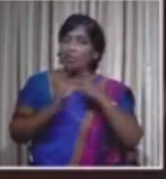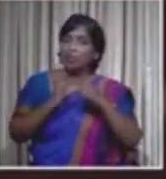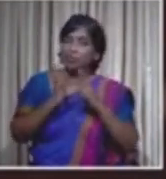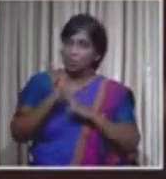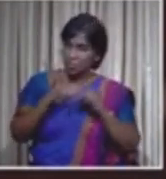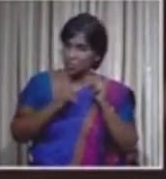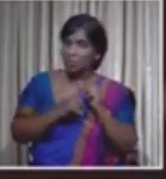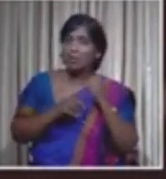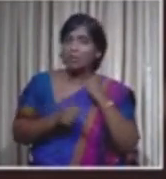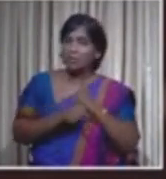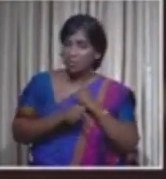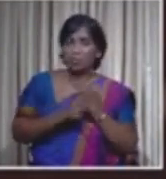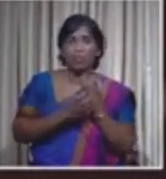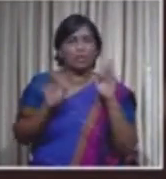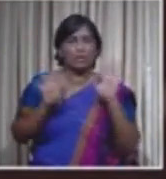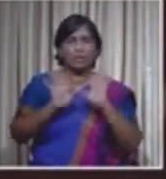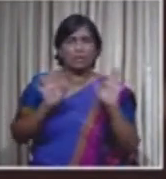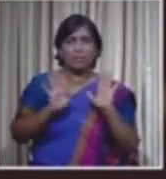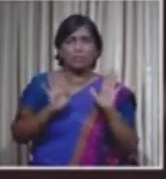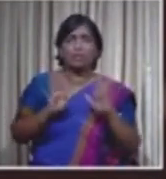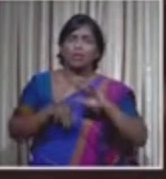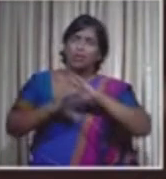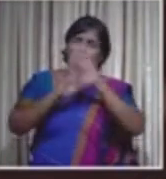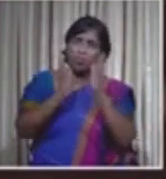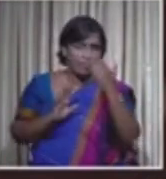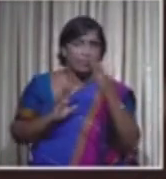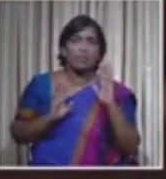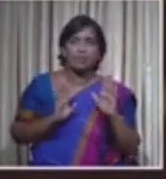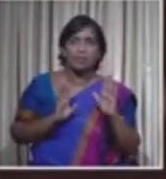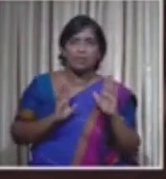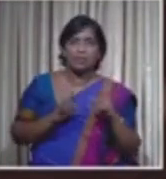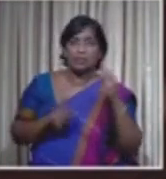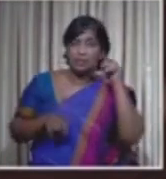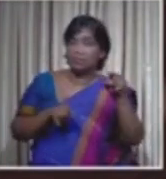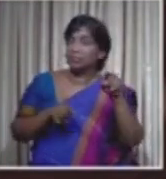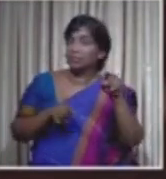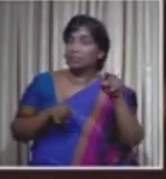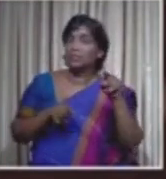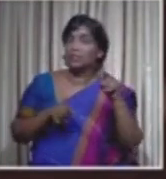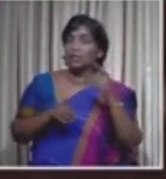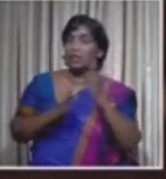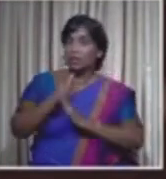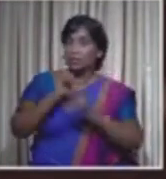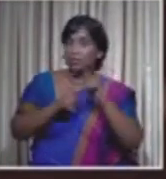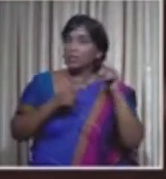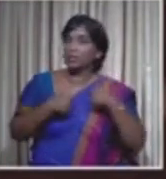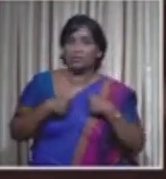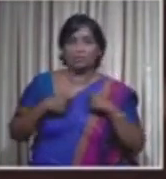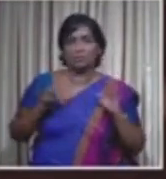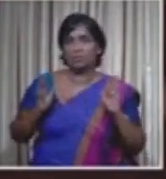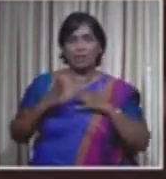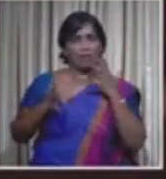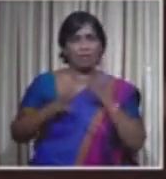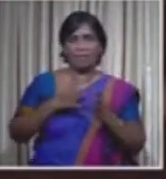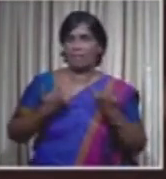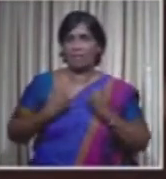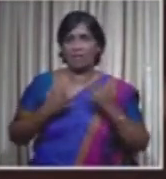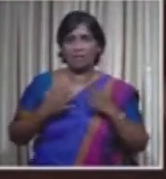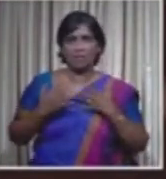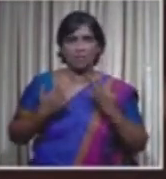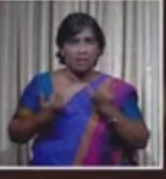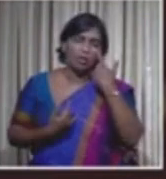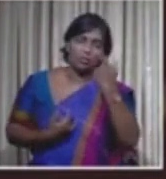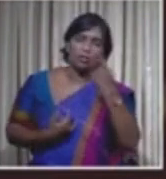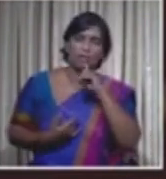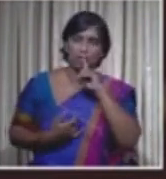ද? ආණ්ඩුවේ පොහොට්ටුවේද කියන එක නෙමෙයි. කවුරු වැරද්ද කරුවාද වැරදි? ඇඟිල්ල දික් කරන්න එපා. අමාත්‍යංශයට අපි අමාත්‍යංශේ වරදක් කළා නෑ. වරදක් කළා තියෙනවා මම